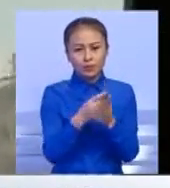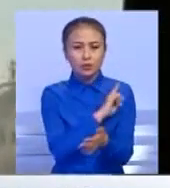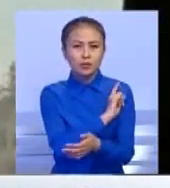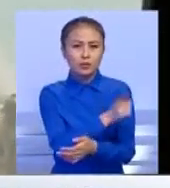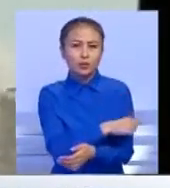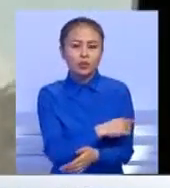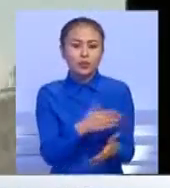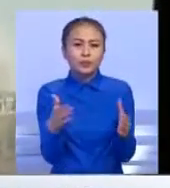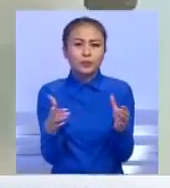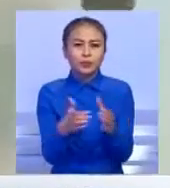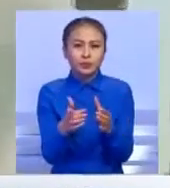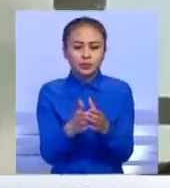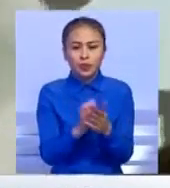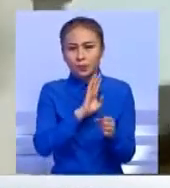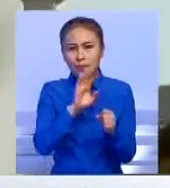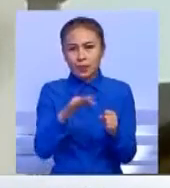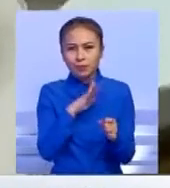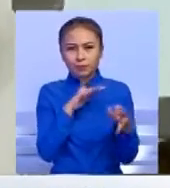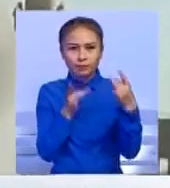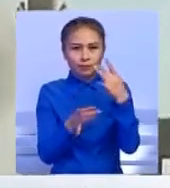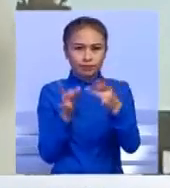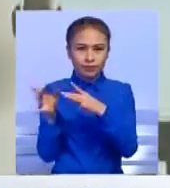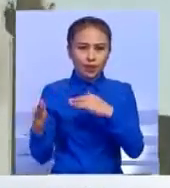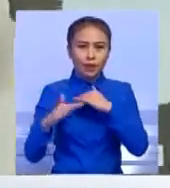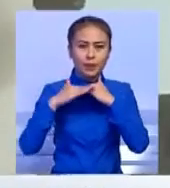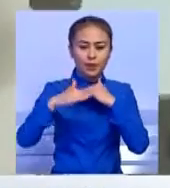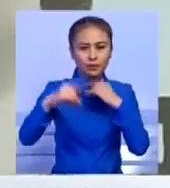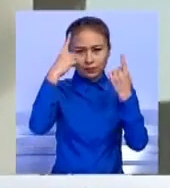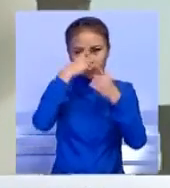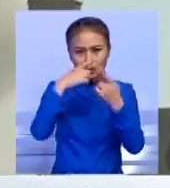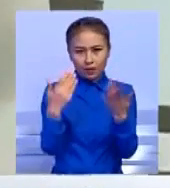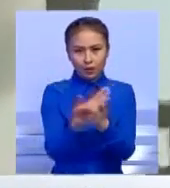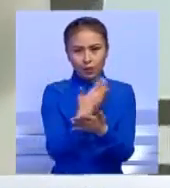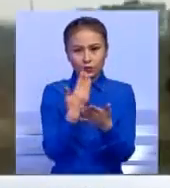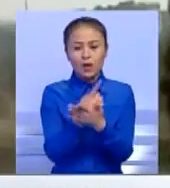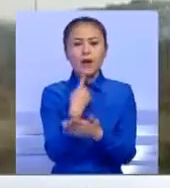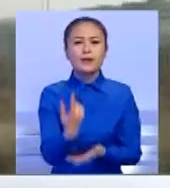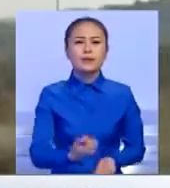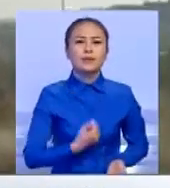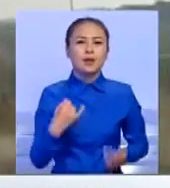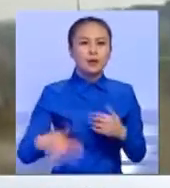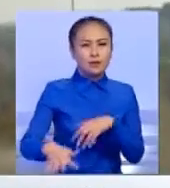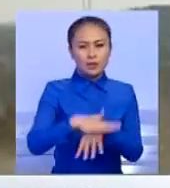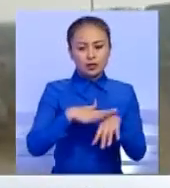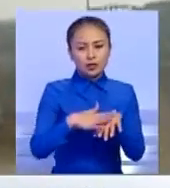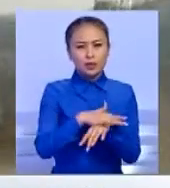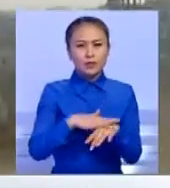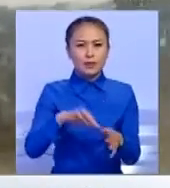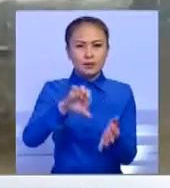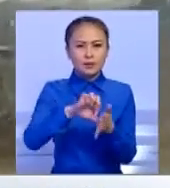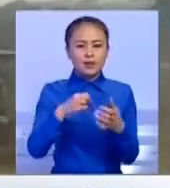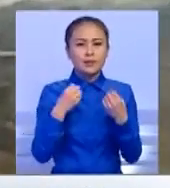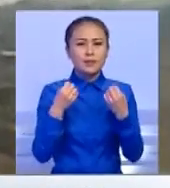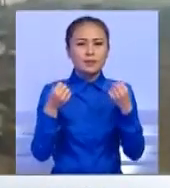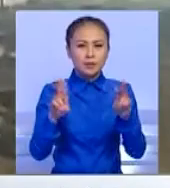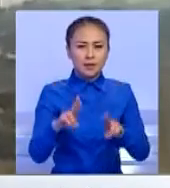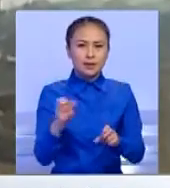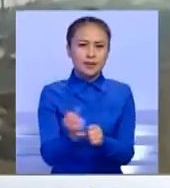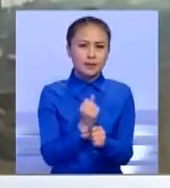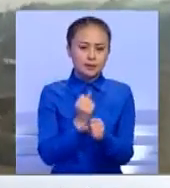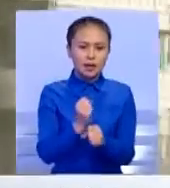күштері қауырлы топтарға жойқын соққы беріп келеді. Жергілікті ақпарат құралдарының хабарлауынша, әскерилер мен халық жасақтары